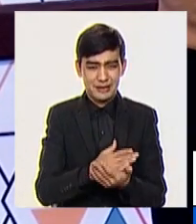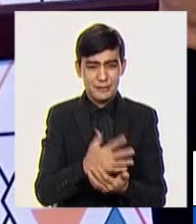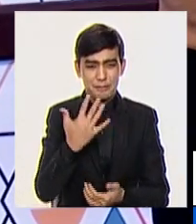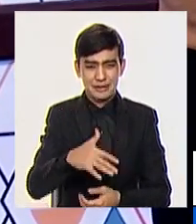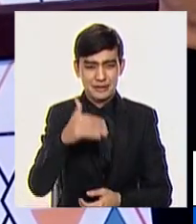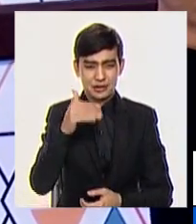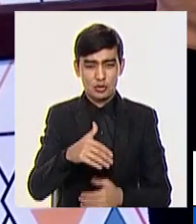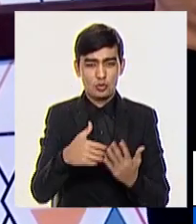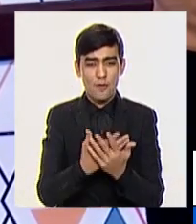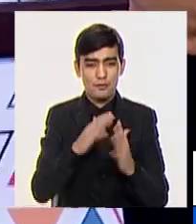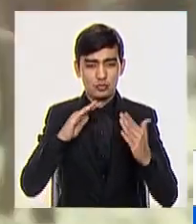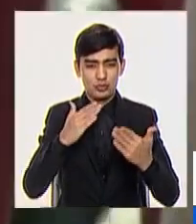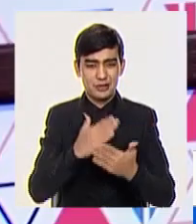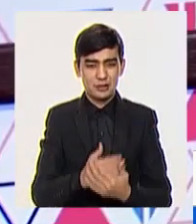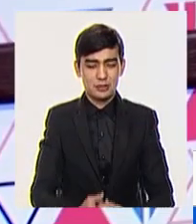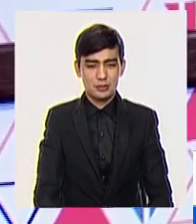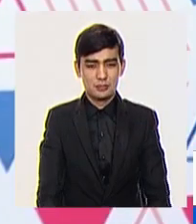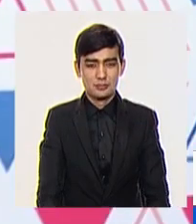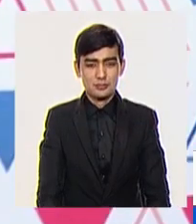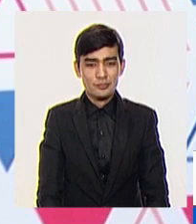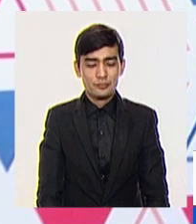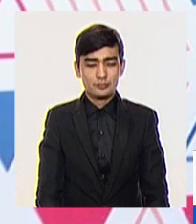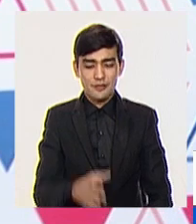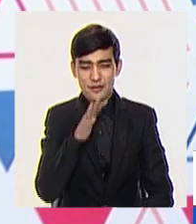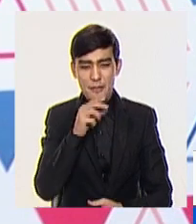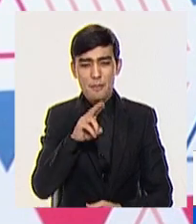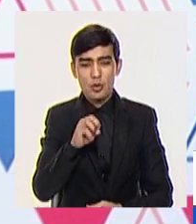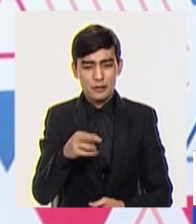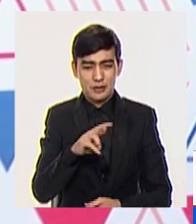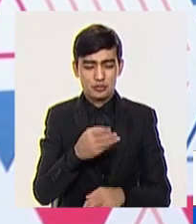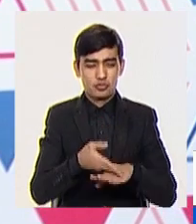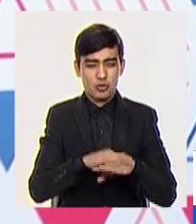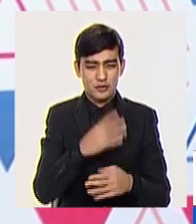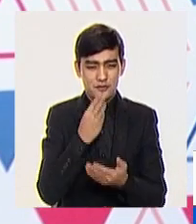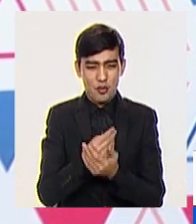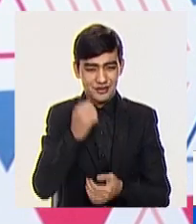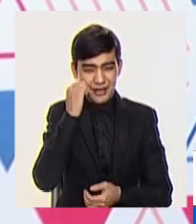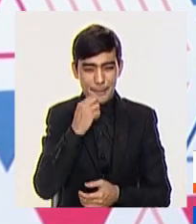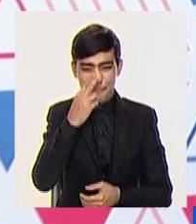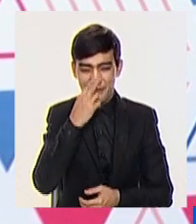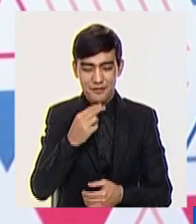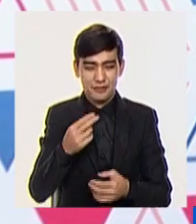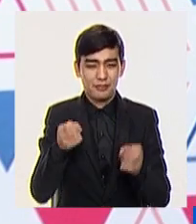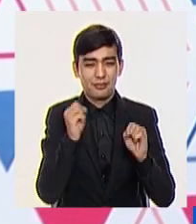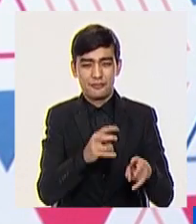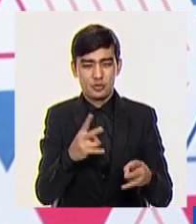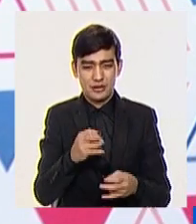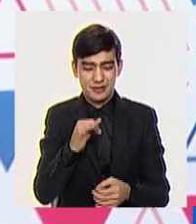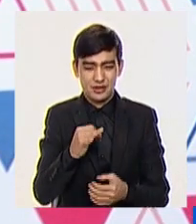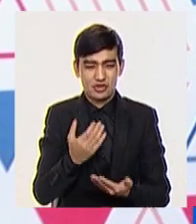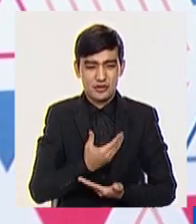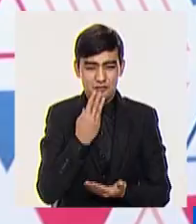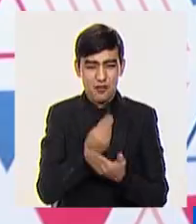50 тысяч новых случаев. В период пандемии тяжелее всего расставаться со своими старыми привычками и образом жизни.